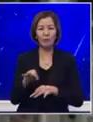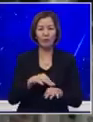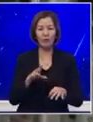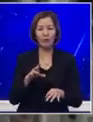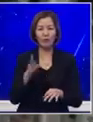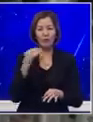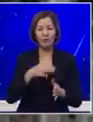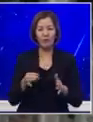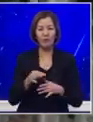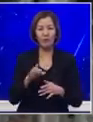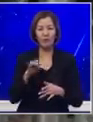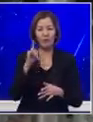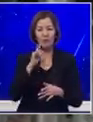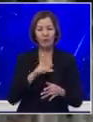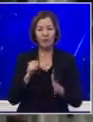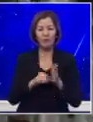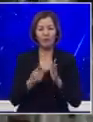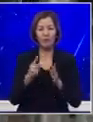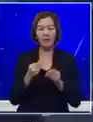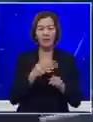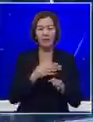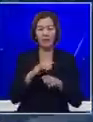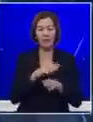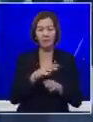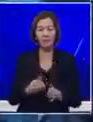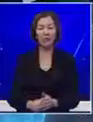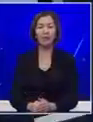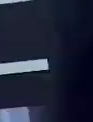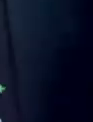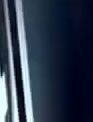ауданында 100 жоба іске асып, 62-сі қаржыландырылған.